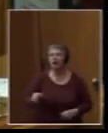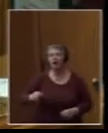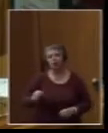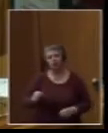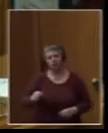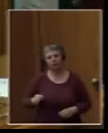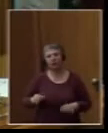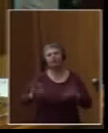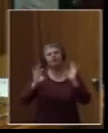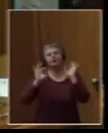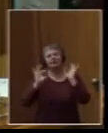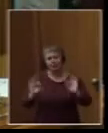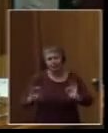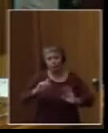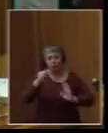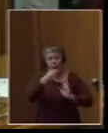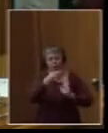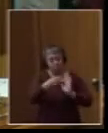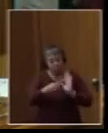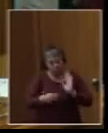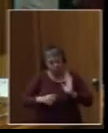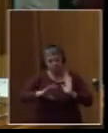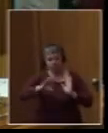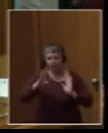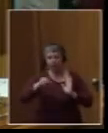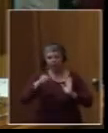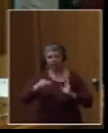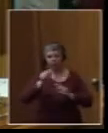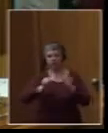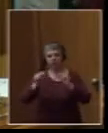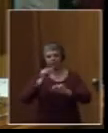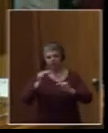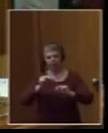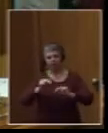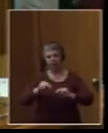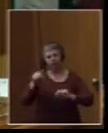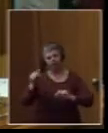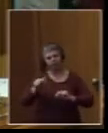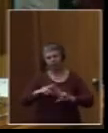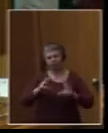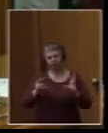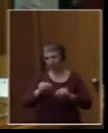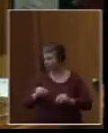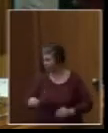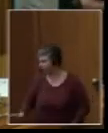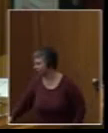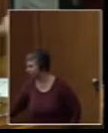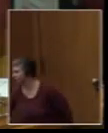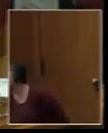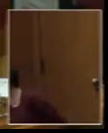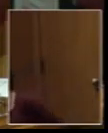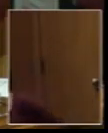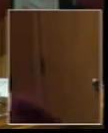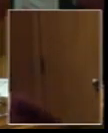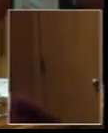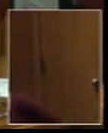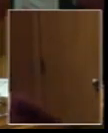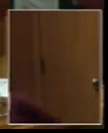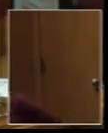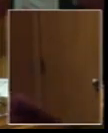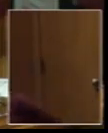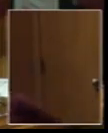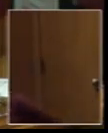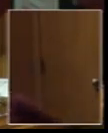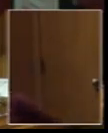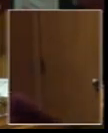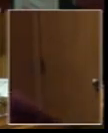που θα απασχολήσουν τη σημερινή σας συνάθρηση. Η Περιφέρεια Αττικής έχει θέσει ως προτεραιότητα την εφαρμογή μέτρων βελτίωσης της